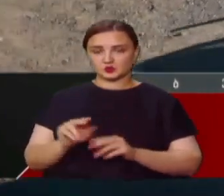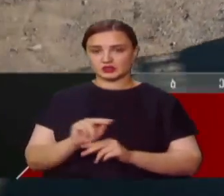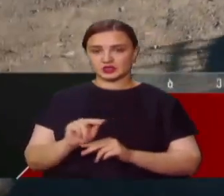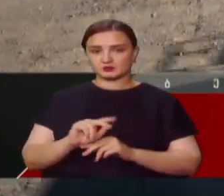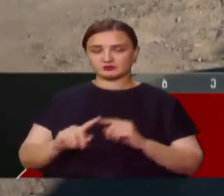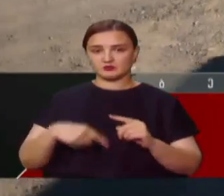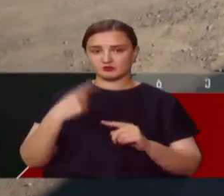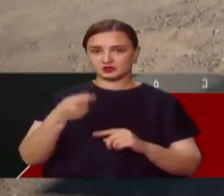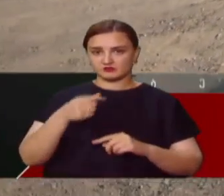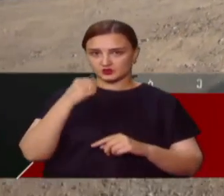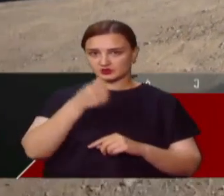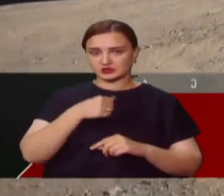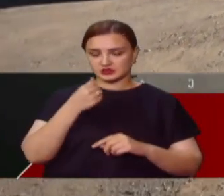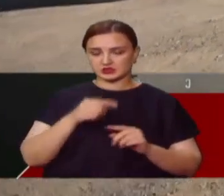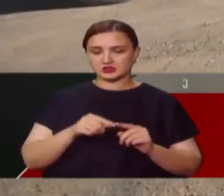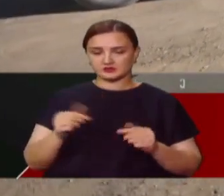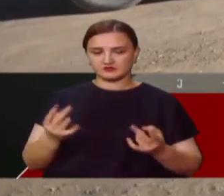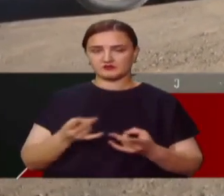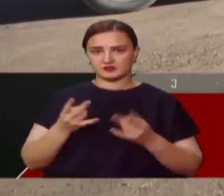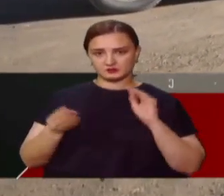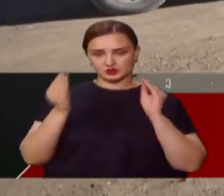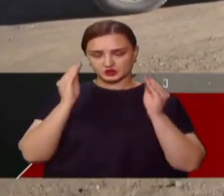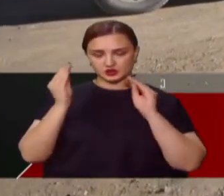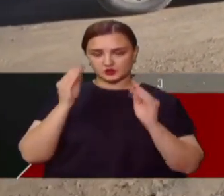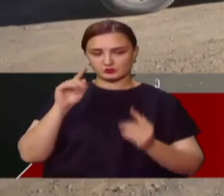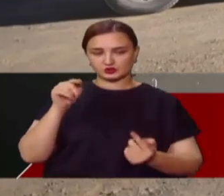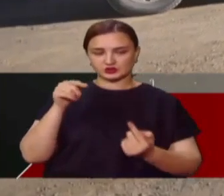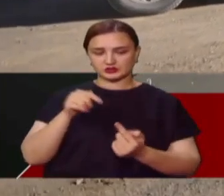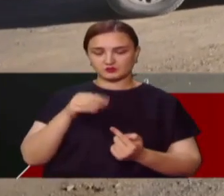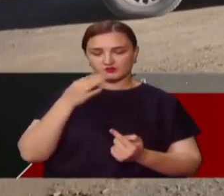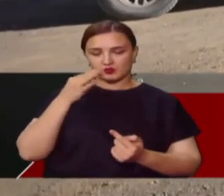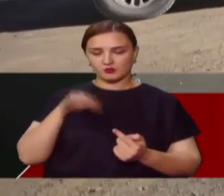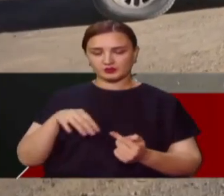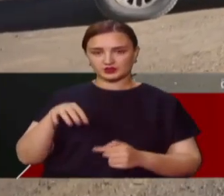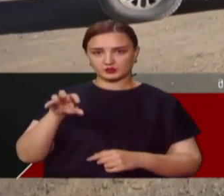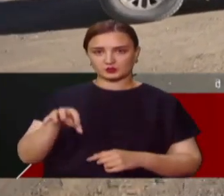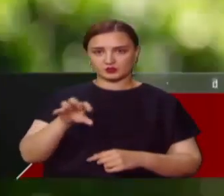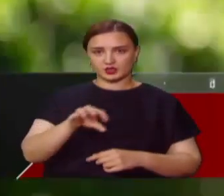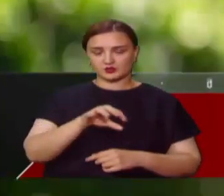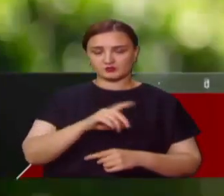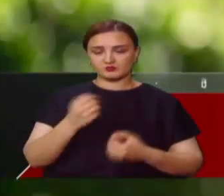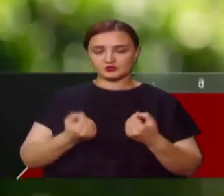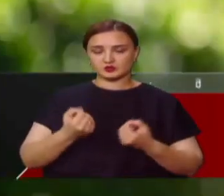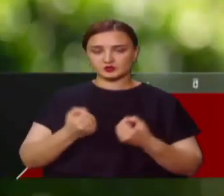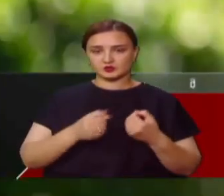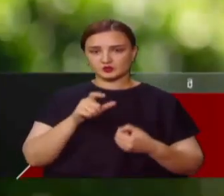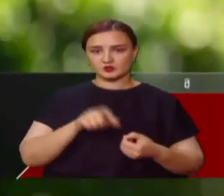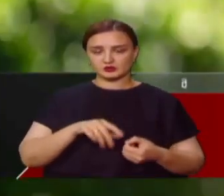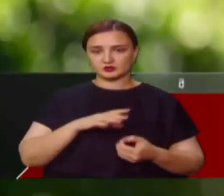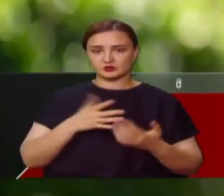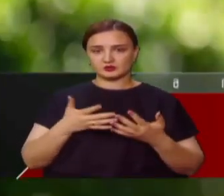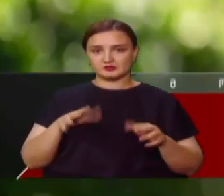რეაბილიტაცია მომდევნო წელს, მიმდინარეობს მსჯელობა შესაბამის კომპეტენტურ ორგანოებთან, რომ ზღოლებზე დაწესდეს უფრო